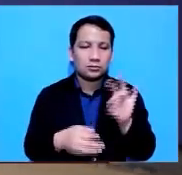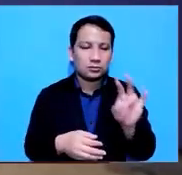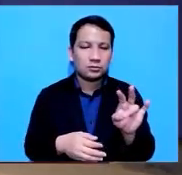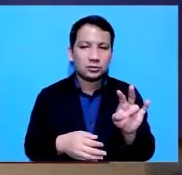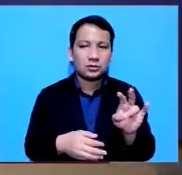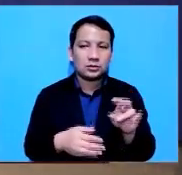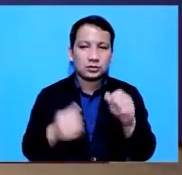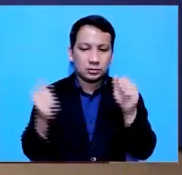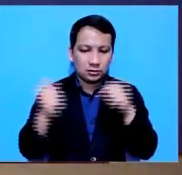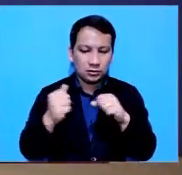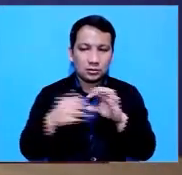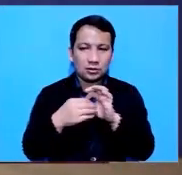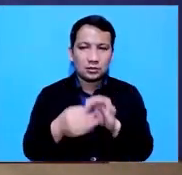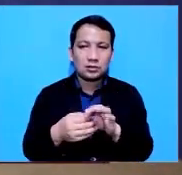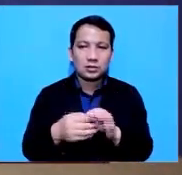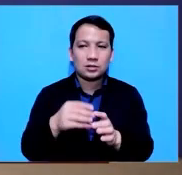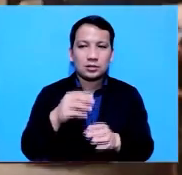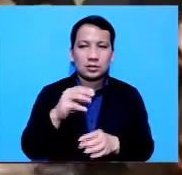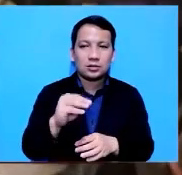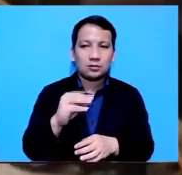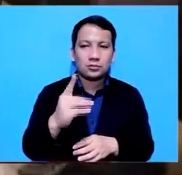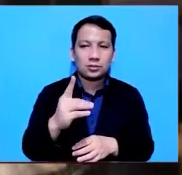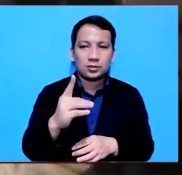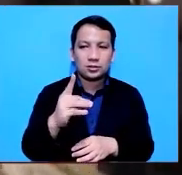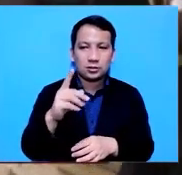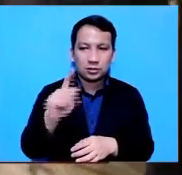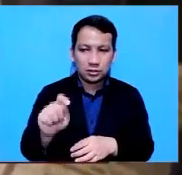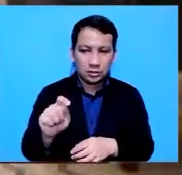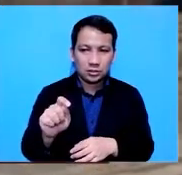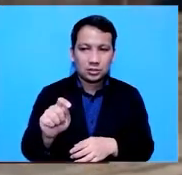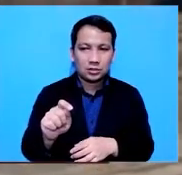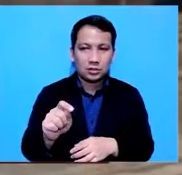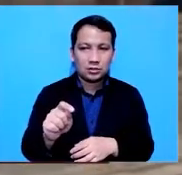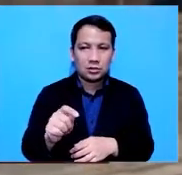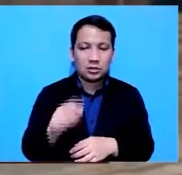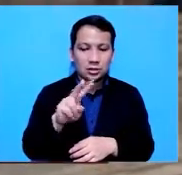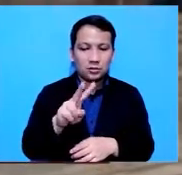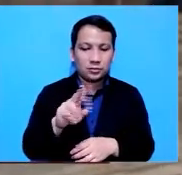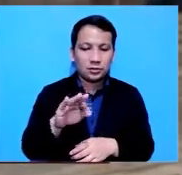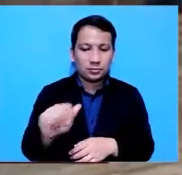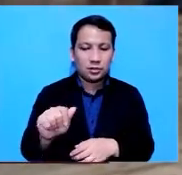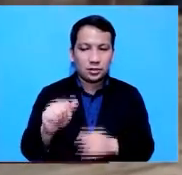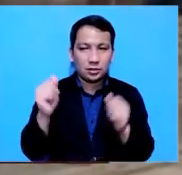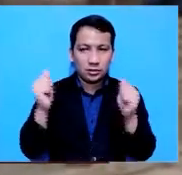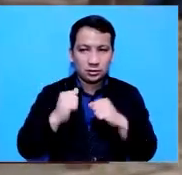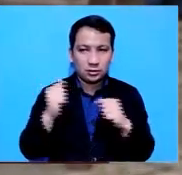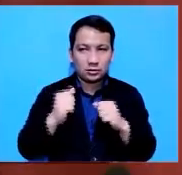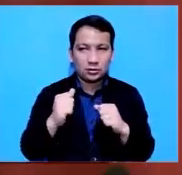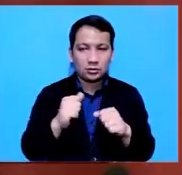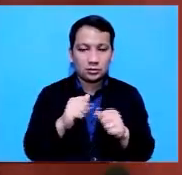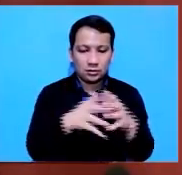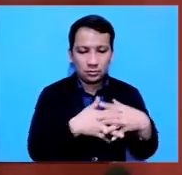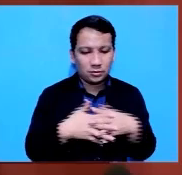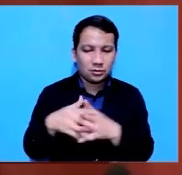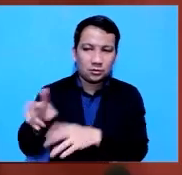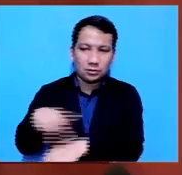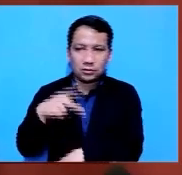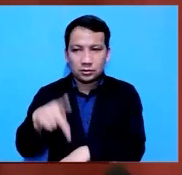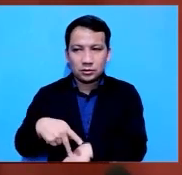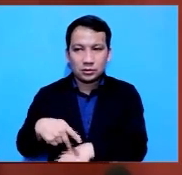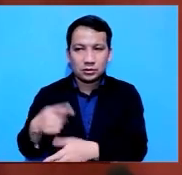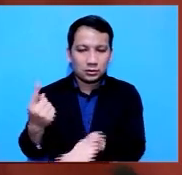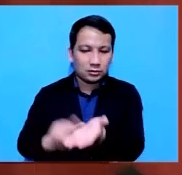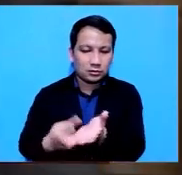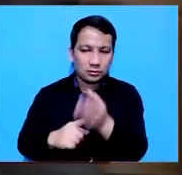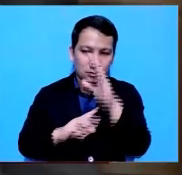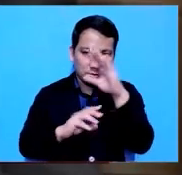Defense Treaty or MDT at may 2 dekada ng Visiting Forces Agreement ng Amerika at ng Pilipinas. Babanggitin daw yan ni Pangulong